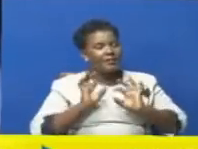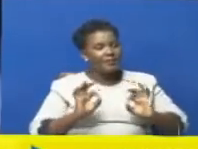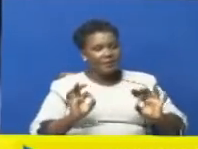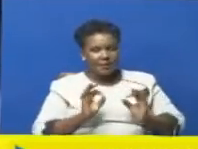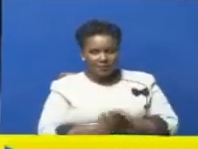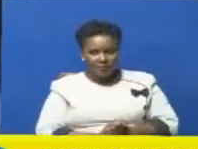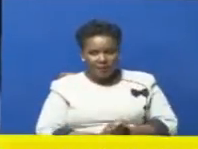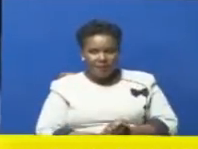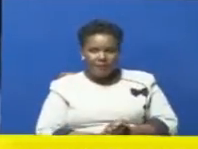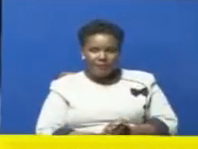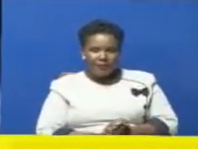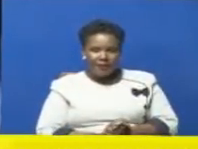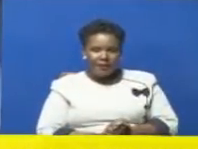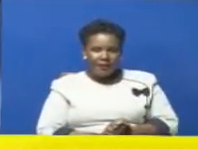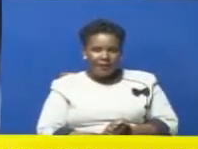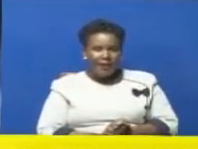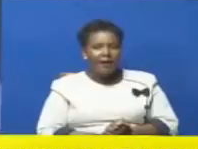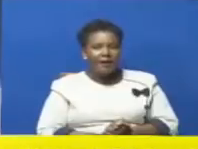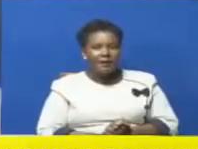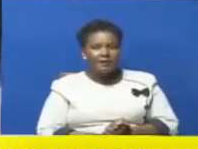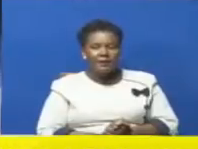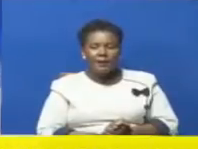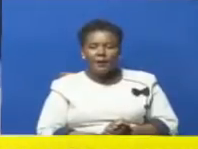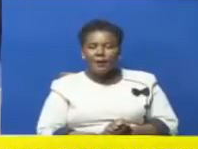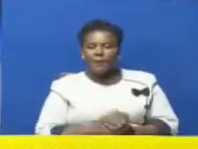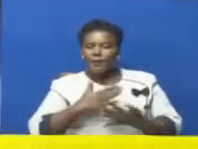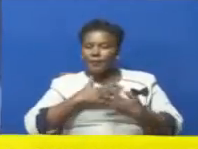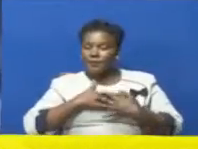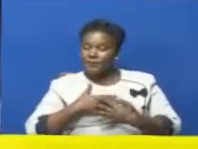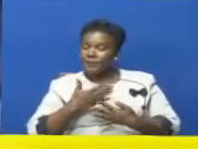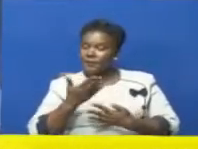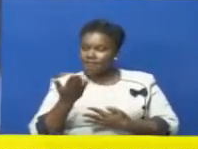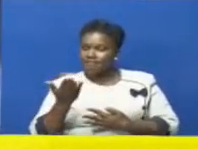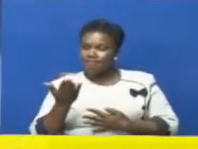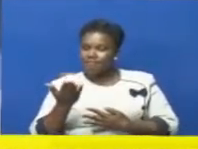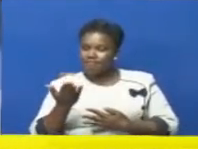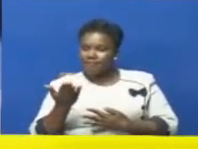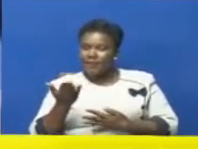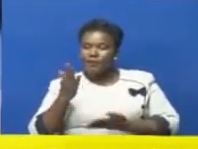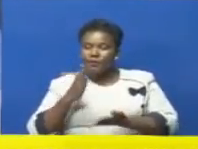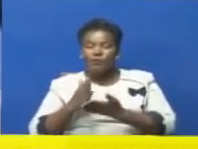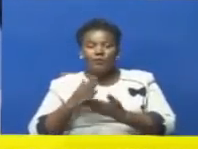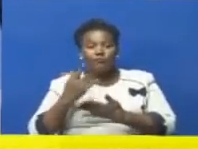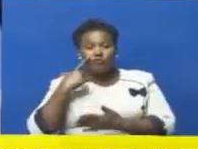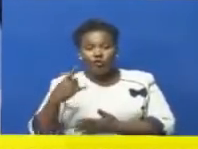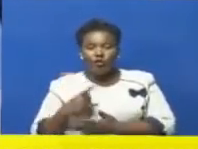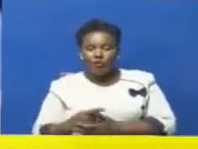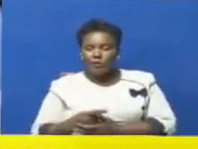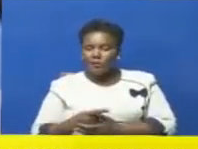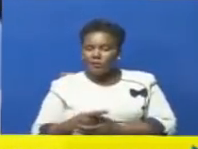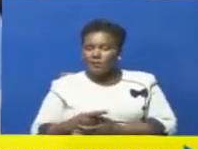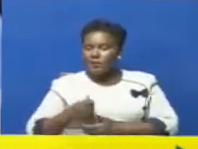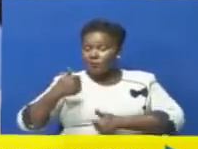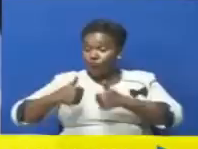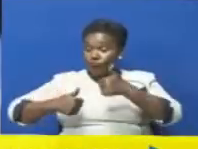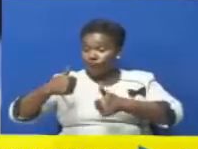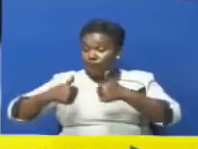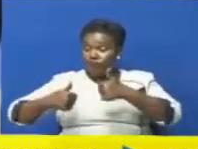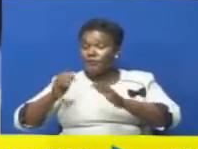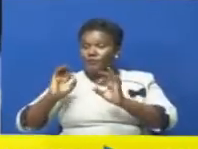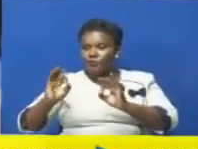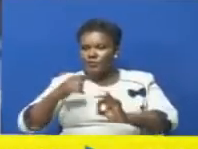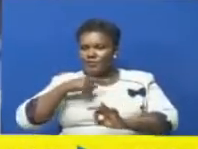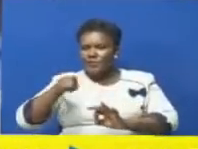nzuri kila mtu apate kuipenda. Mashabiki kuwa na hamu na mabondia ni swala zuri na wataona kitu kizuri kwa sababu tuna imani kwamba tulichokifanya